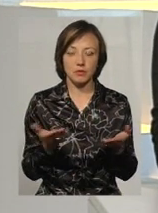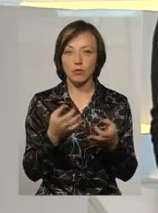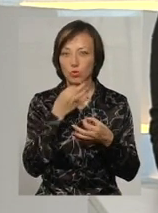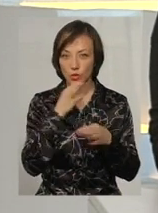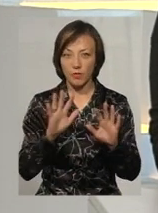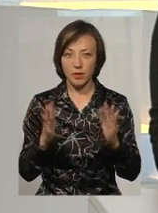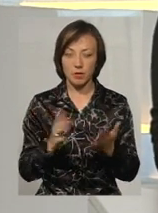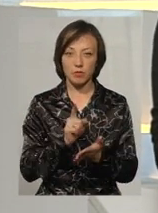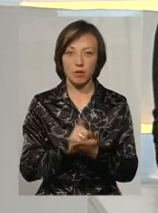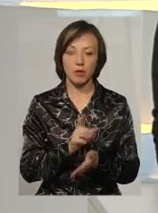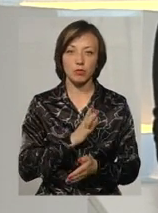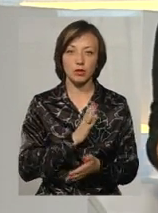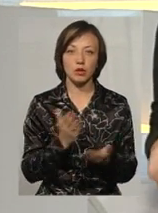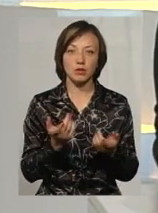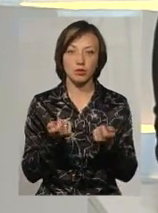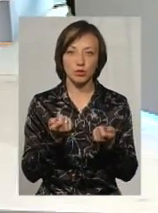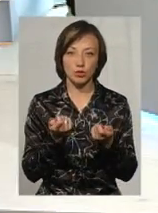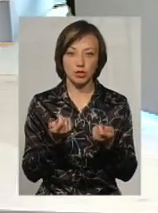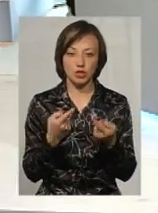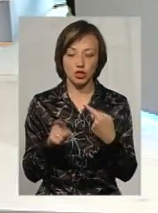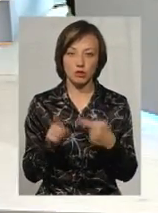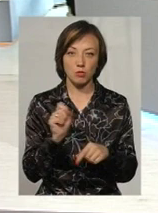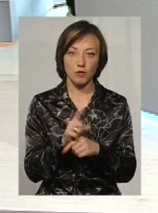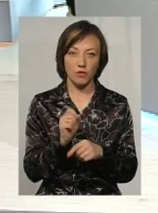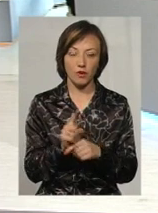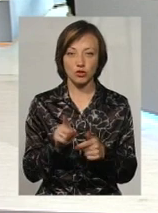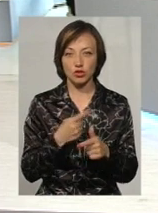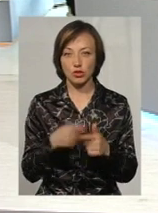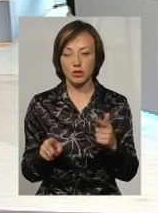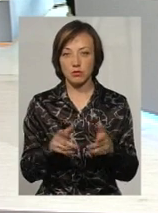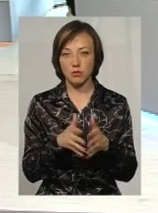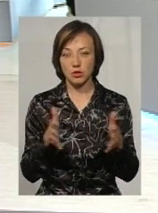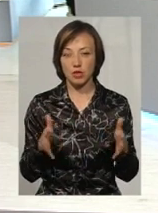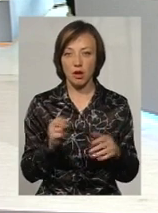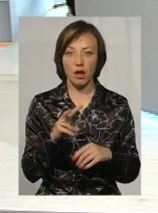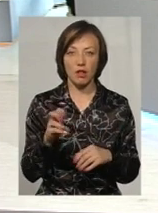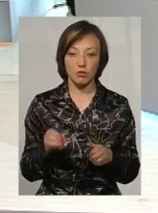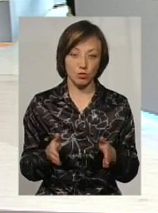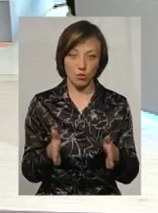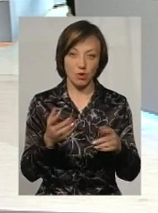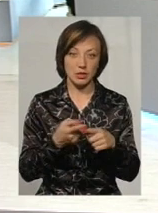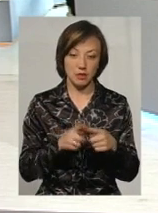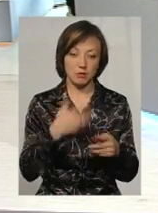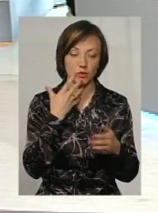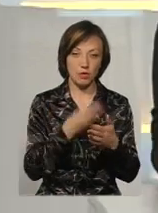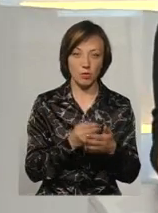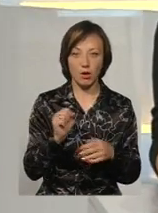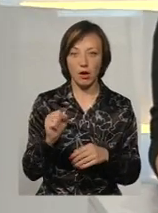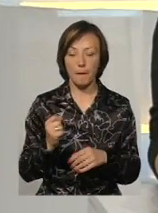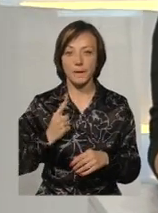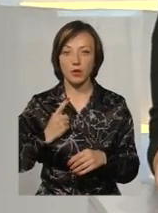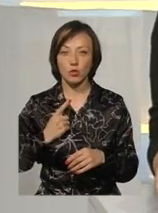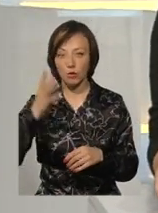будь-якому випадку має бути хоча б трошки інші повноваження, чи їх має бути більше, адже дорога – це дорога, а